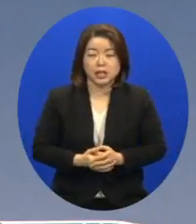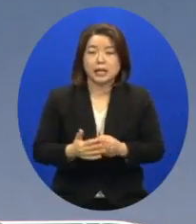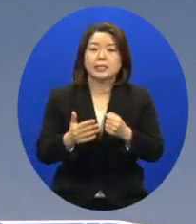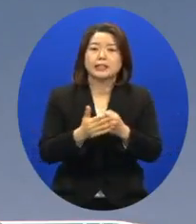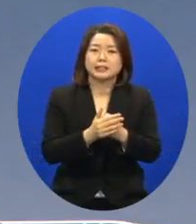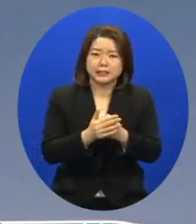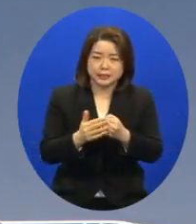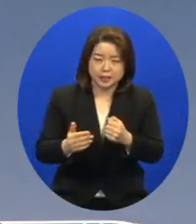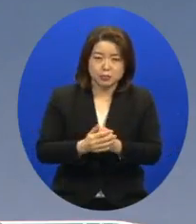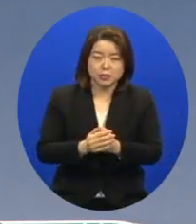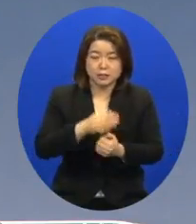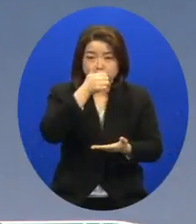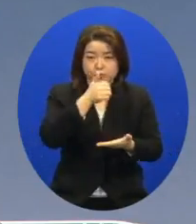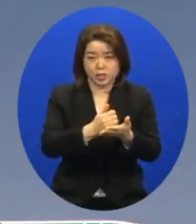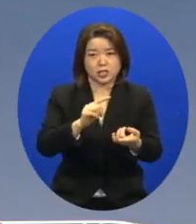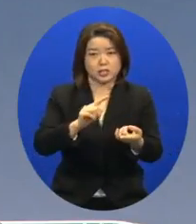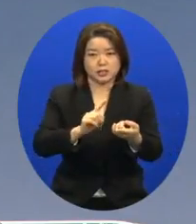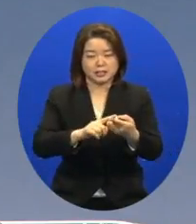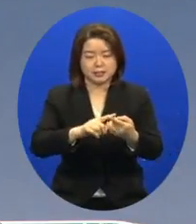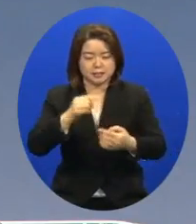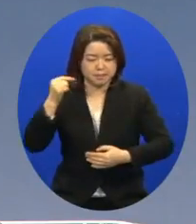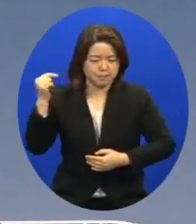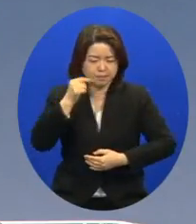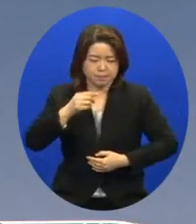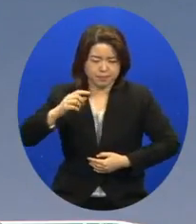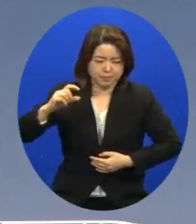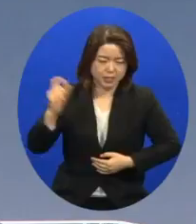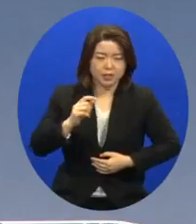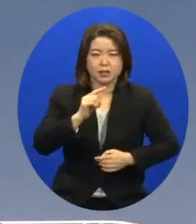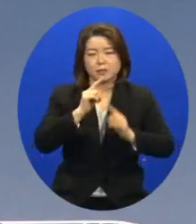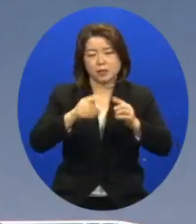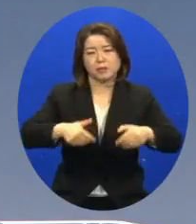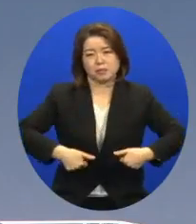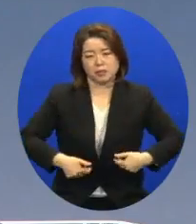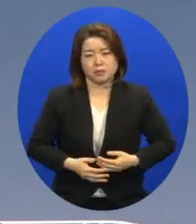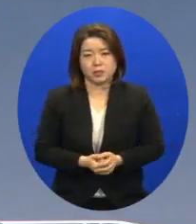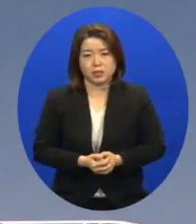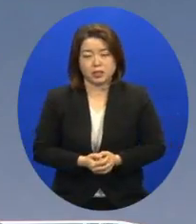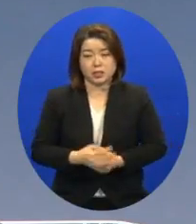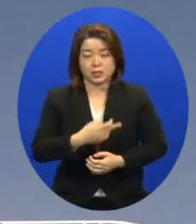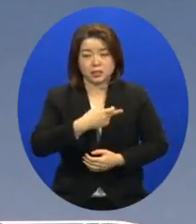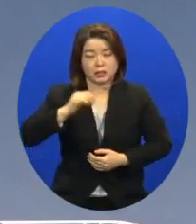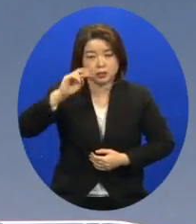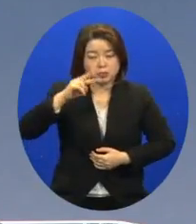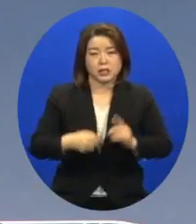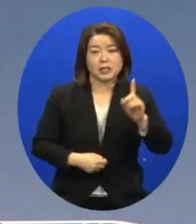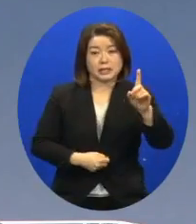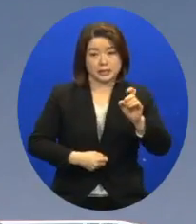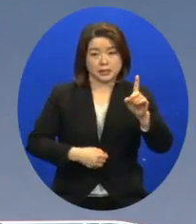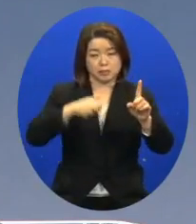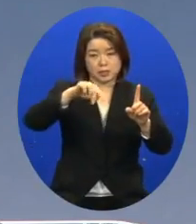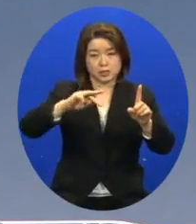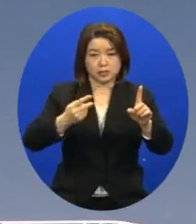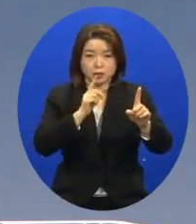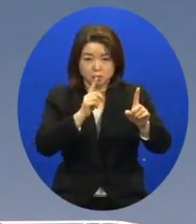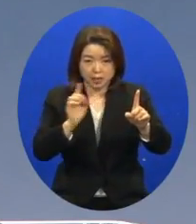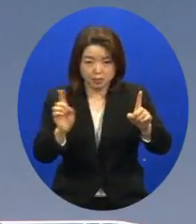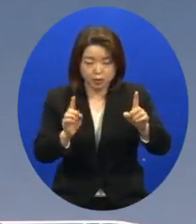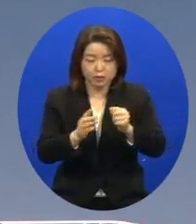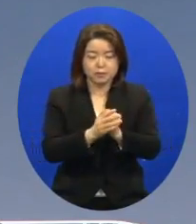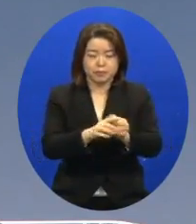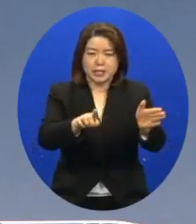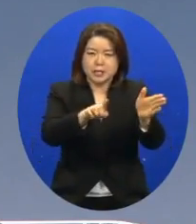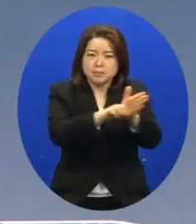여러분 죄에 대해서 다 넣어야 합니다 사도 바울은 11절 에서 이렇게 말합니다 신도